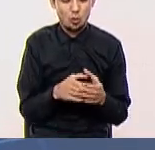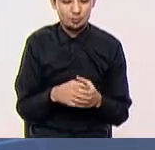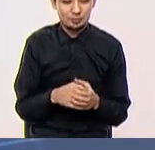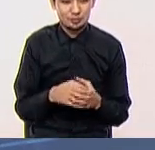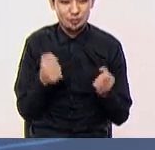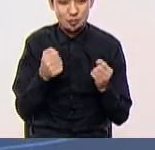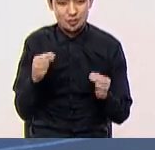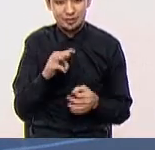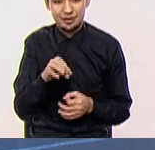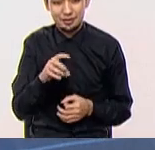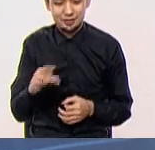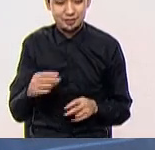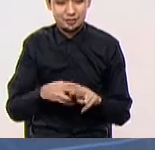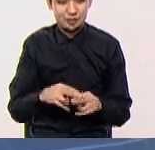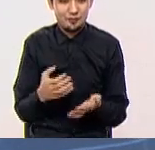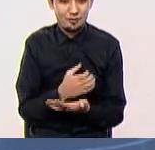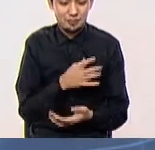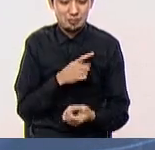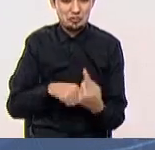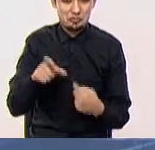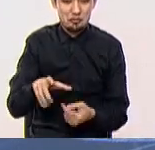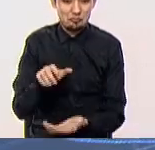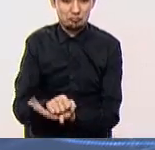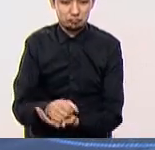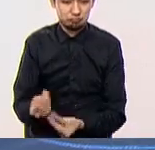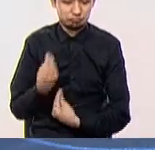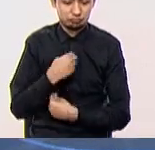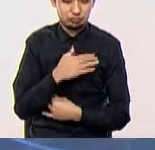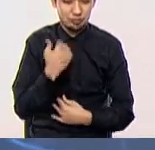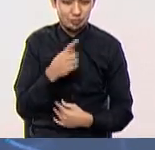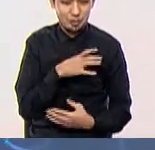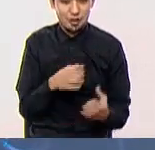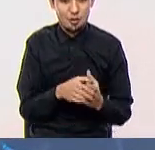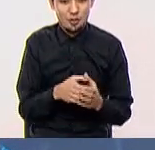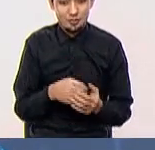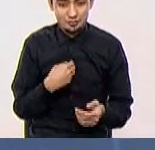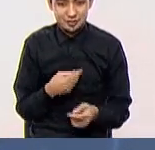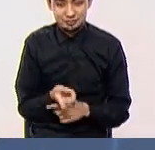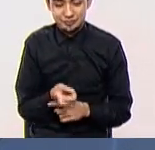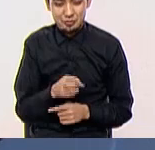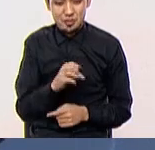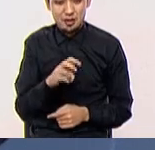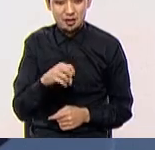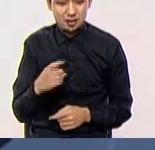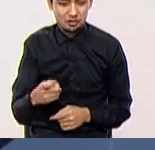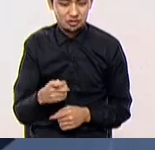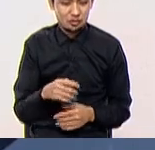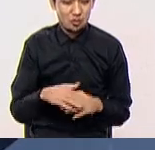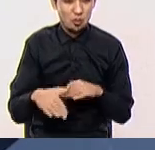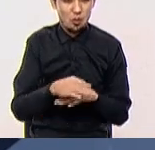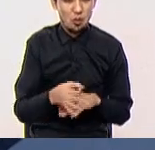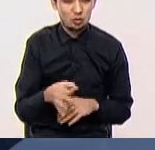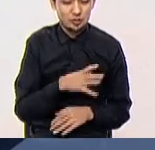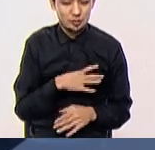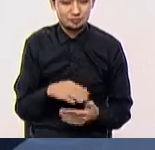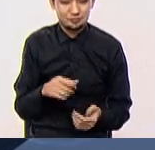еленген кәсіпкер пайдалануға бермей отырған айтады. Амалдары таусылған команда мүшелері Балқаш көлінің бетін күрекпен тазартып,